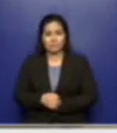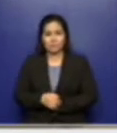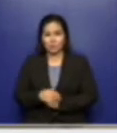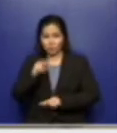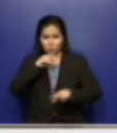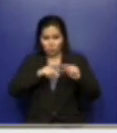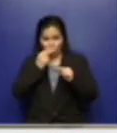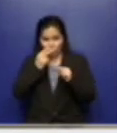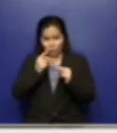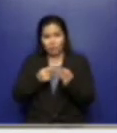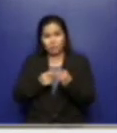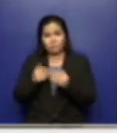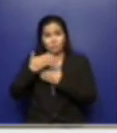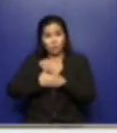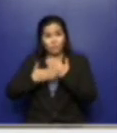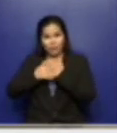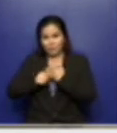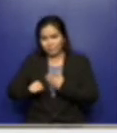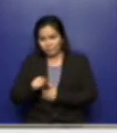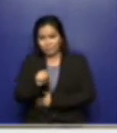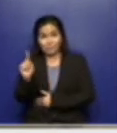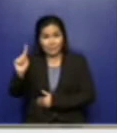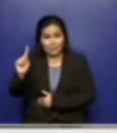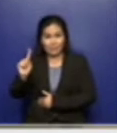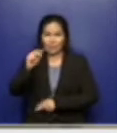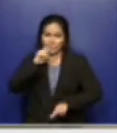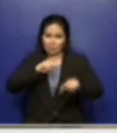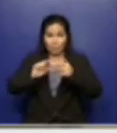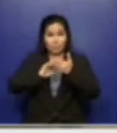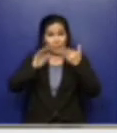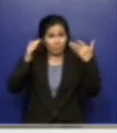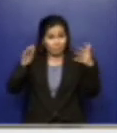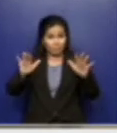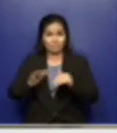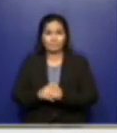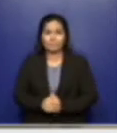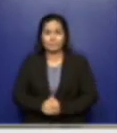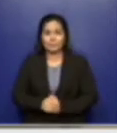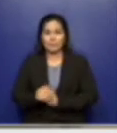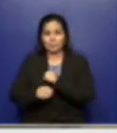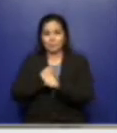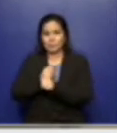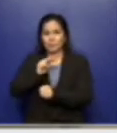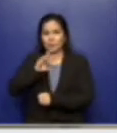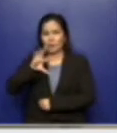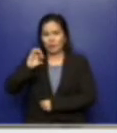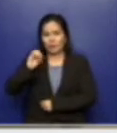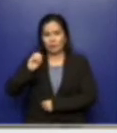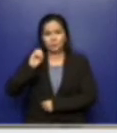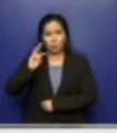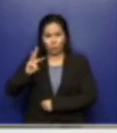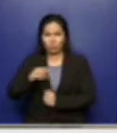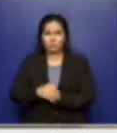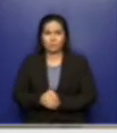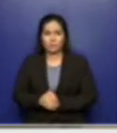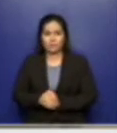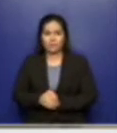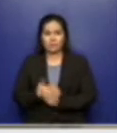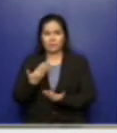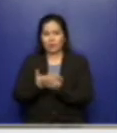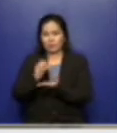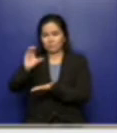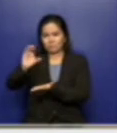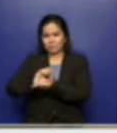จแนวเส้นทางรถไฟแค่นั้นเองนะครับเมื่อสำรวจแนวเส้นทางรถไฟเสร็จปี2556ก็ได้ค่าก่อสร้า